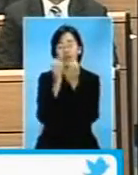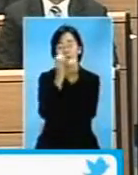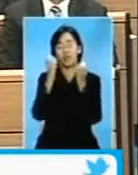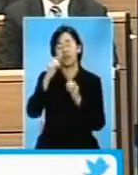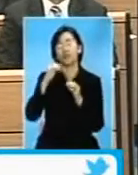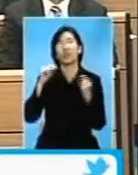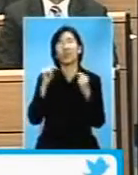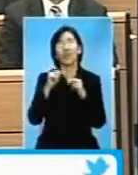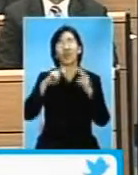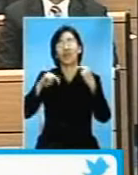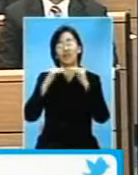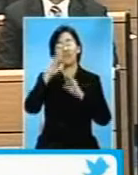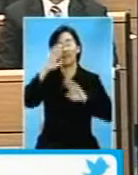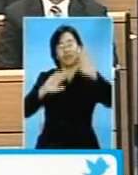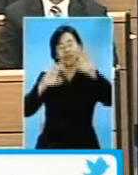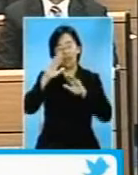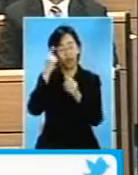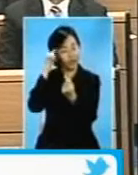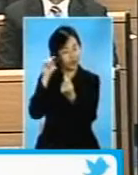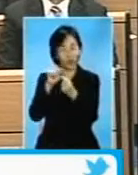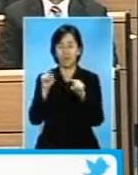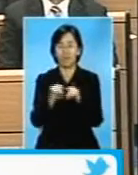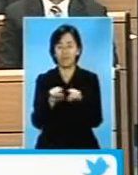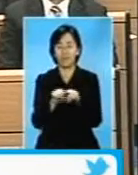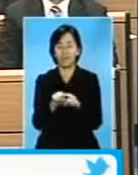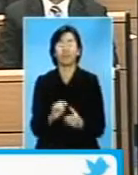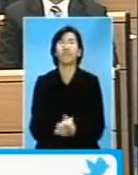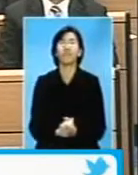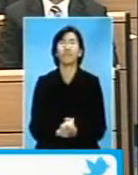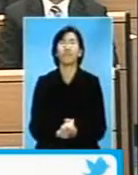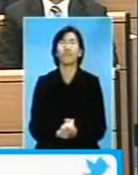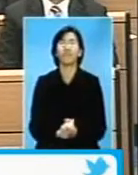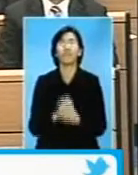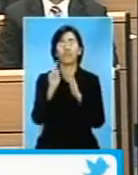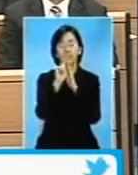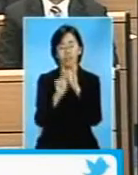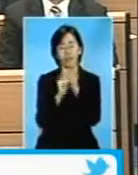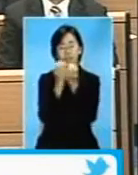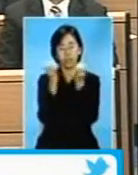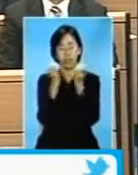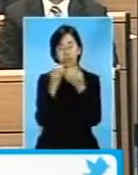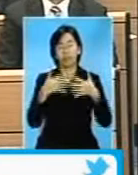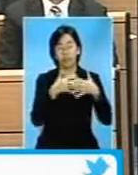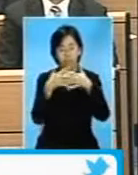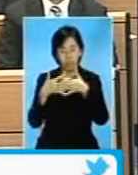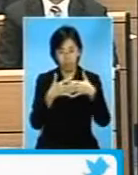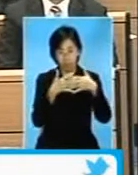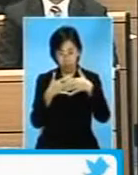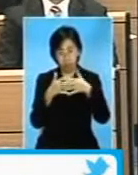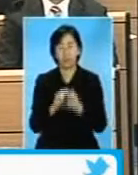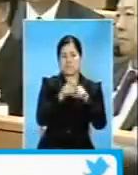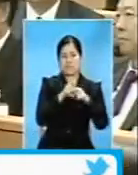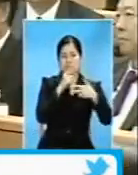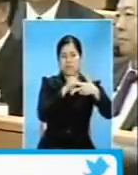นี่นะฮะแล้วก็มีคุณอภิสิทธิ์ก็อภิปรายนะหลายมาตราแต่มาตรา68นะครับคุณอภิสิทธิ์ก็อภิปรายคล้ายๆกัน